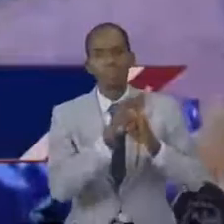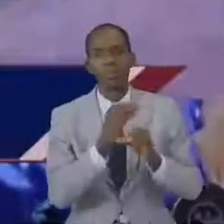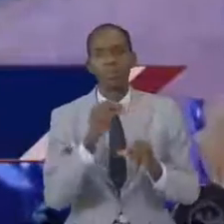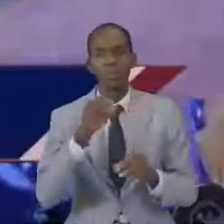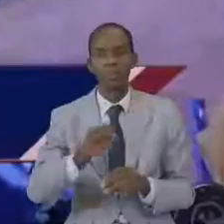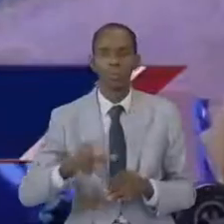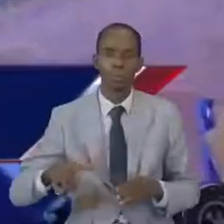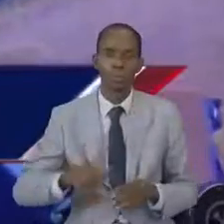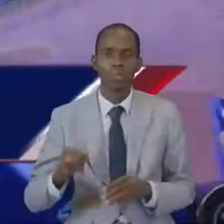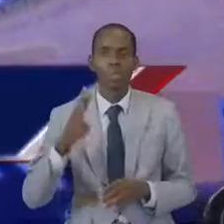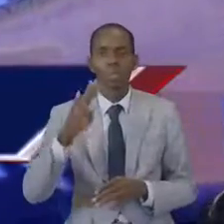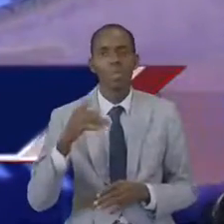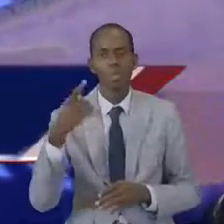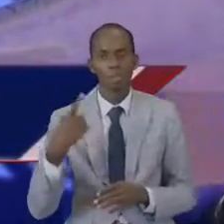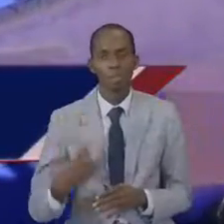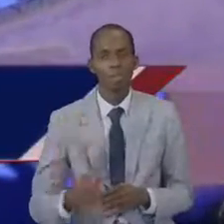selon